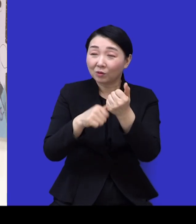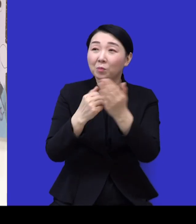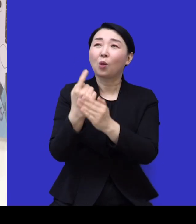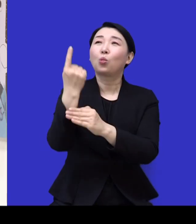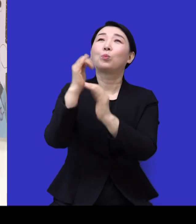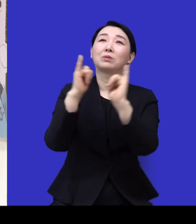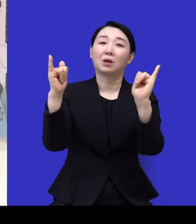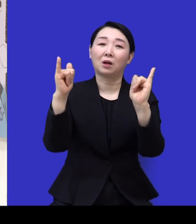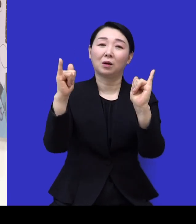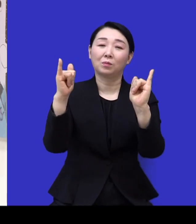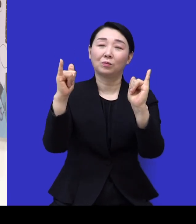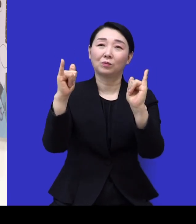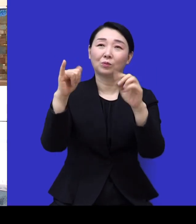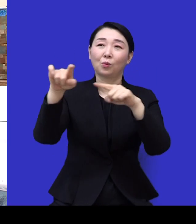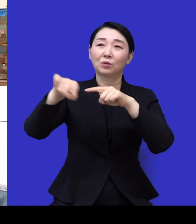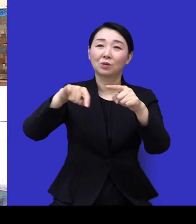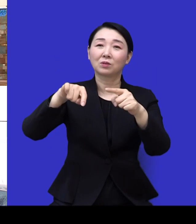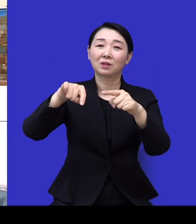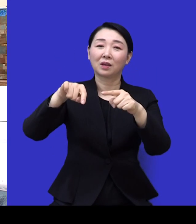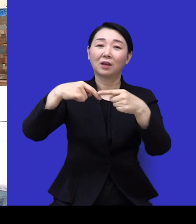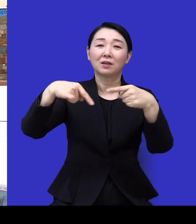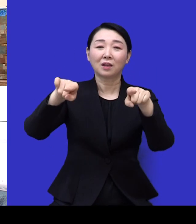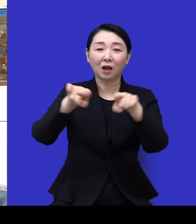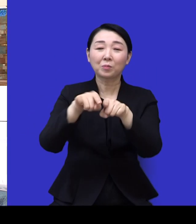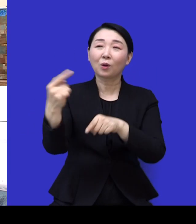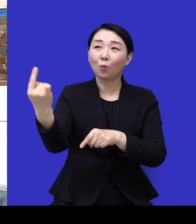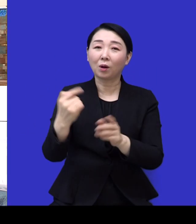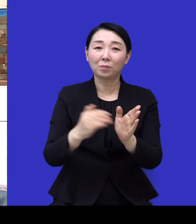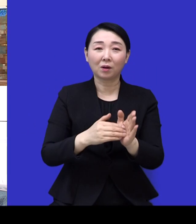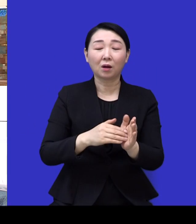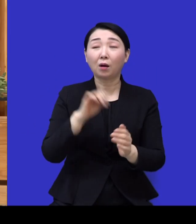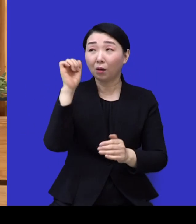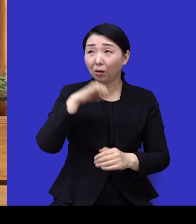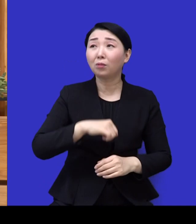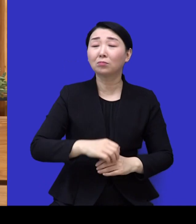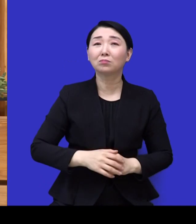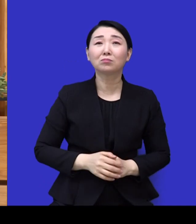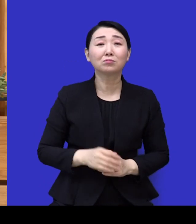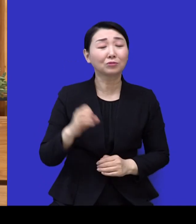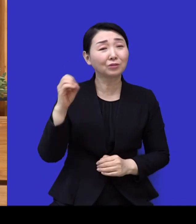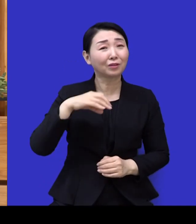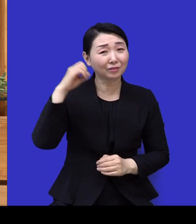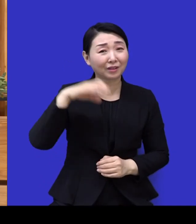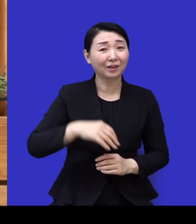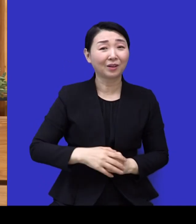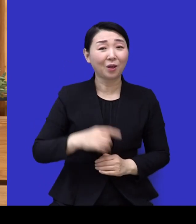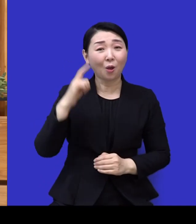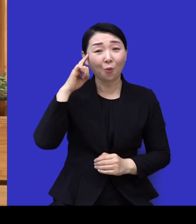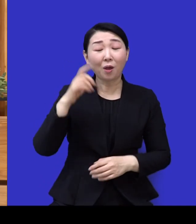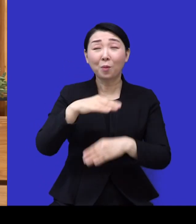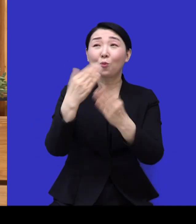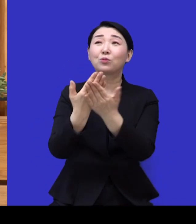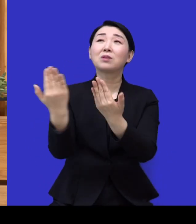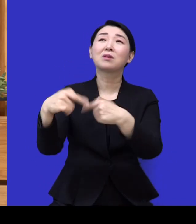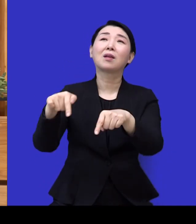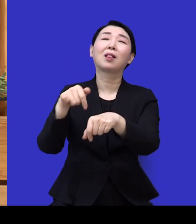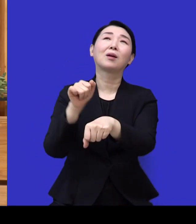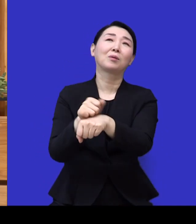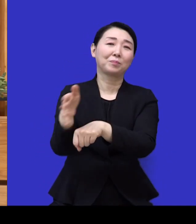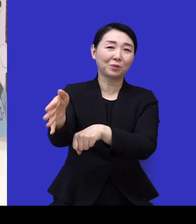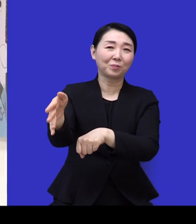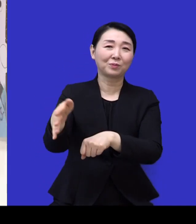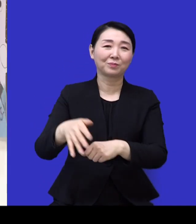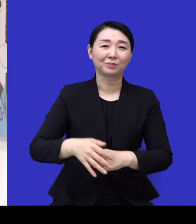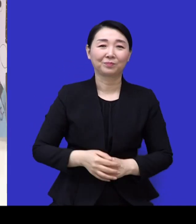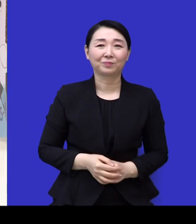또 정책관이라는 분이 또 예, 오시요. 예. 뭐 그러시냐고. 되게 네. 네. 사실 근데- 그분들이 다 하잖아요. 그분들이 다 굉장히 결정하는데 그런 뭐.